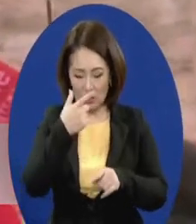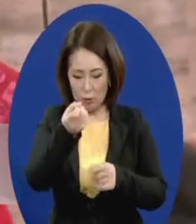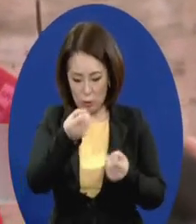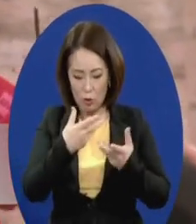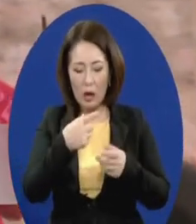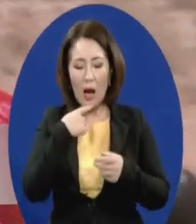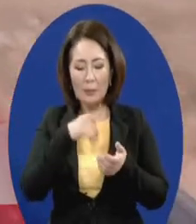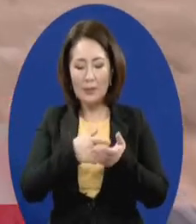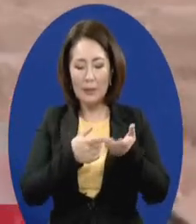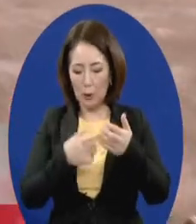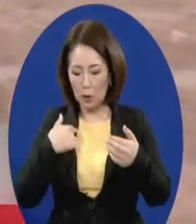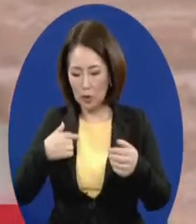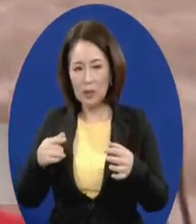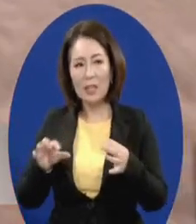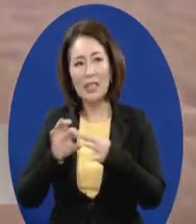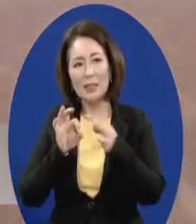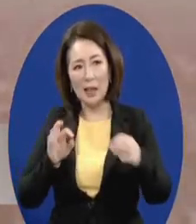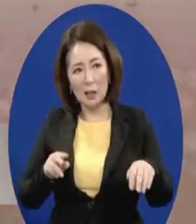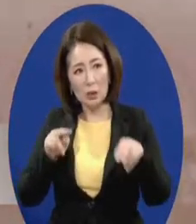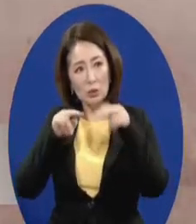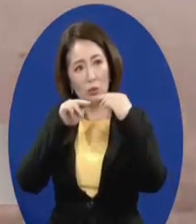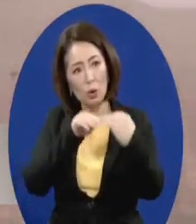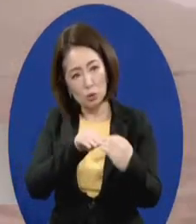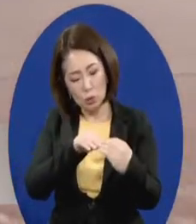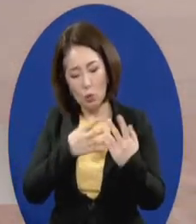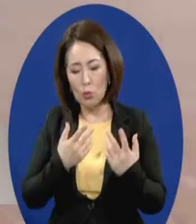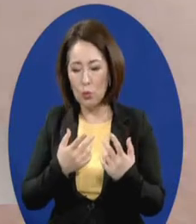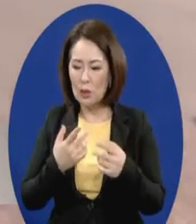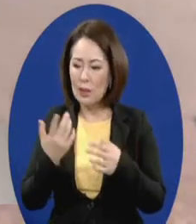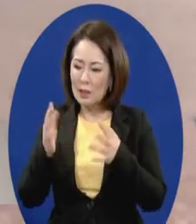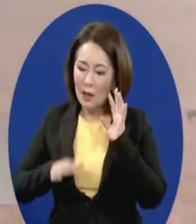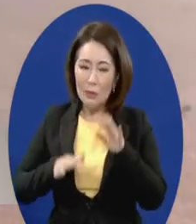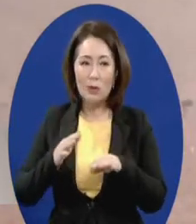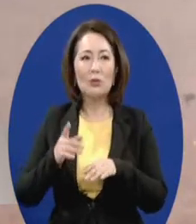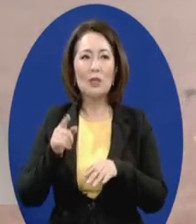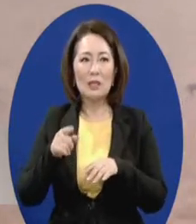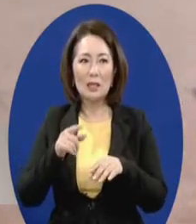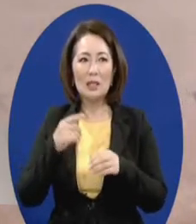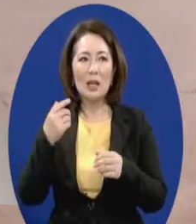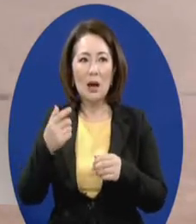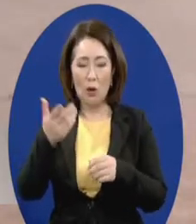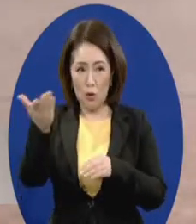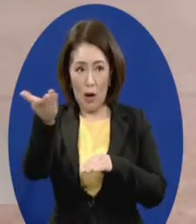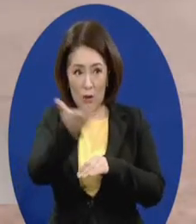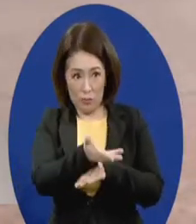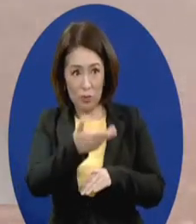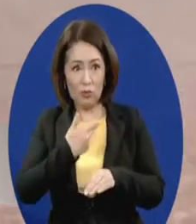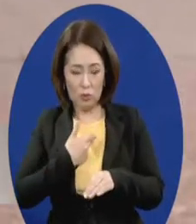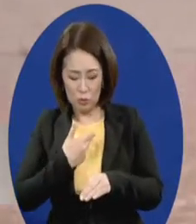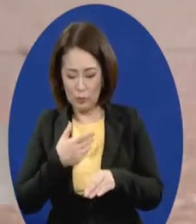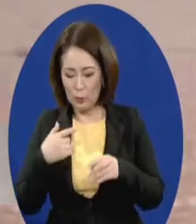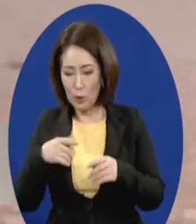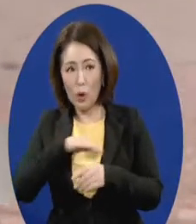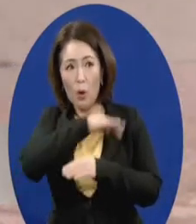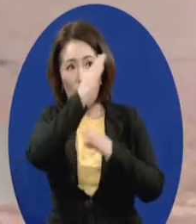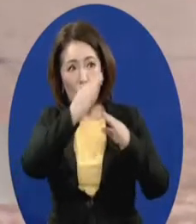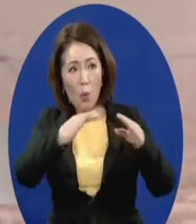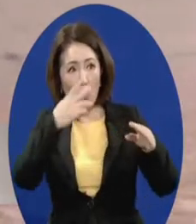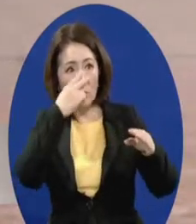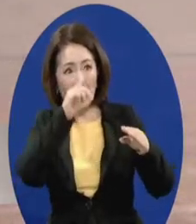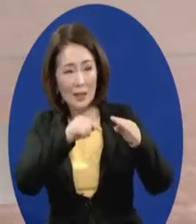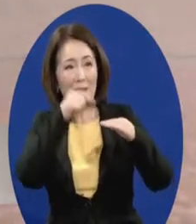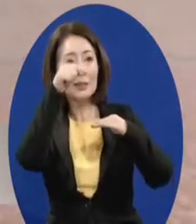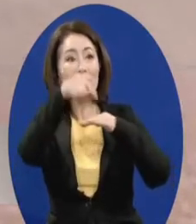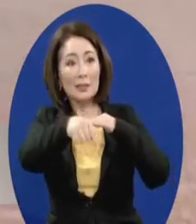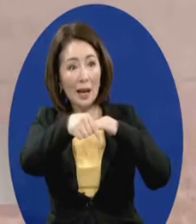өргөн царгаараа орох байсан уу? Тэр нарийн царг гэдэг нь шидэгдэх байсан уу? Ямар ч байсан одоо тий автомат өгцөн энэ одоо уул шиг харагдаж байгаа. Энэ үл